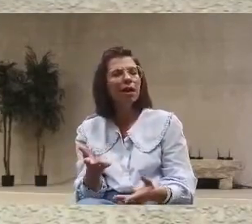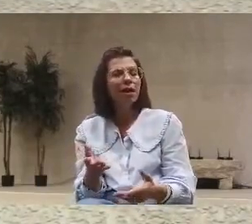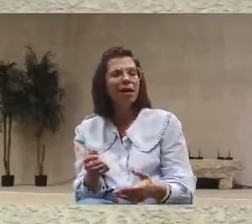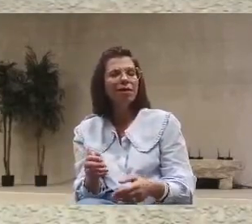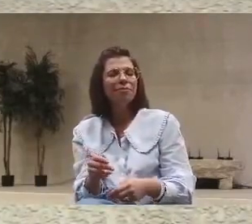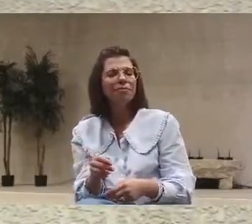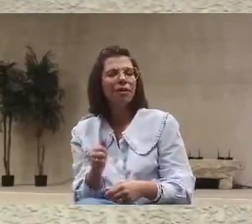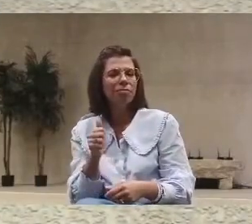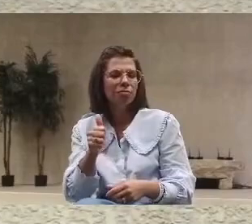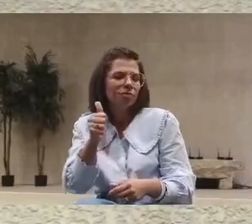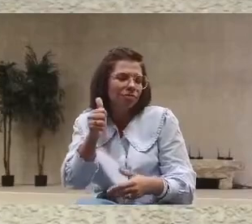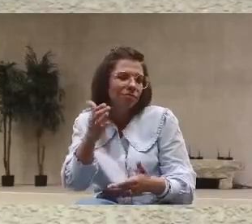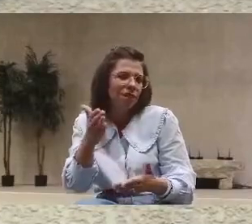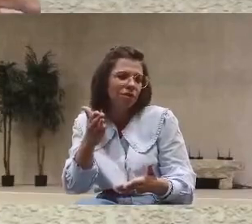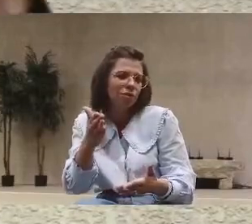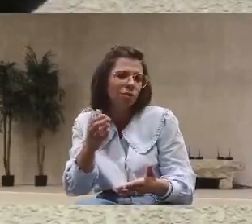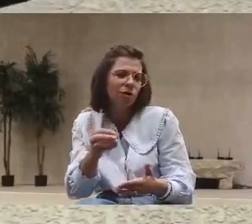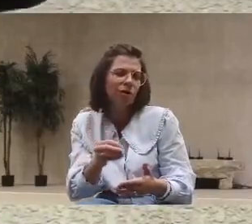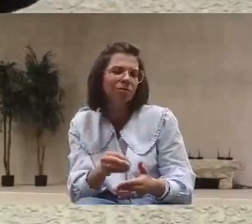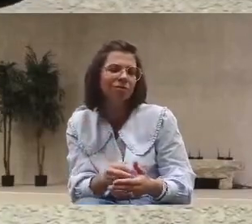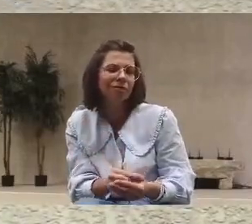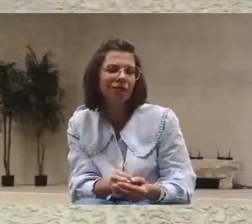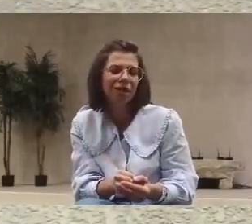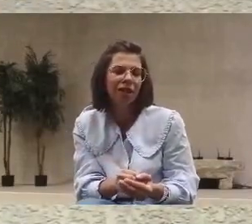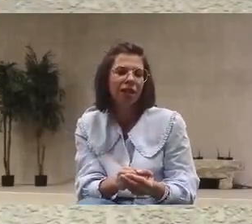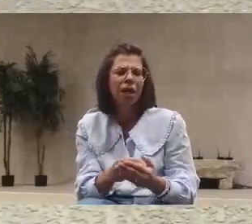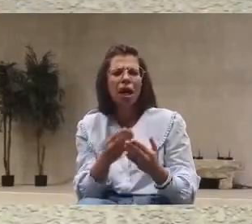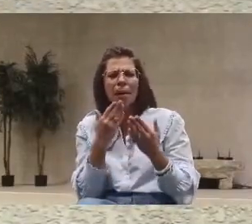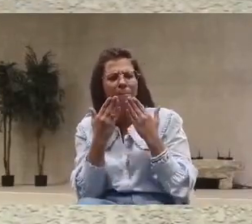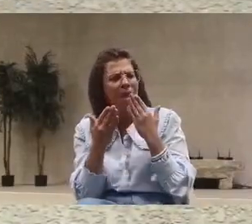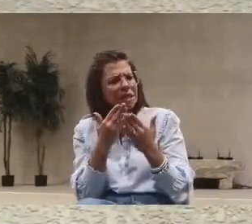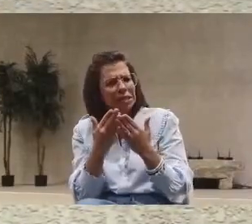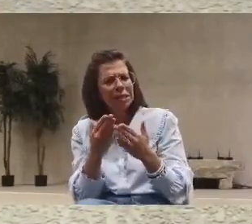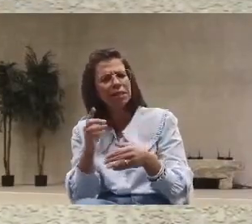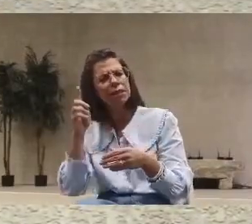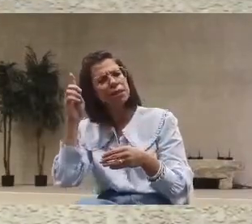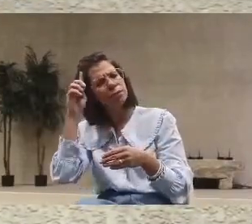a au milieu de nous je veux pas taper dessus merci Seigneur pour nos psychologues